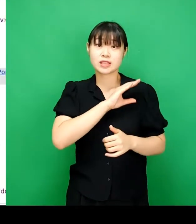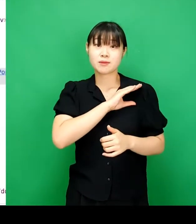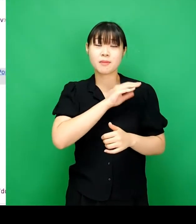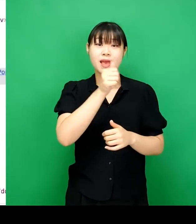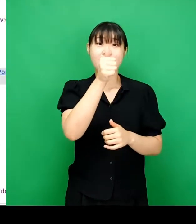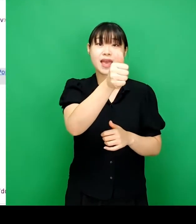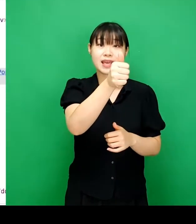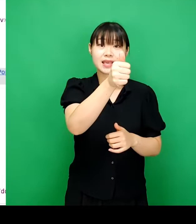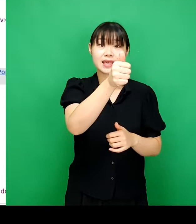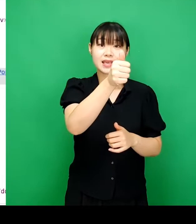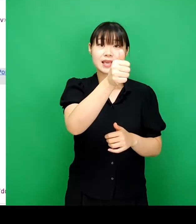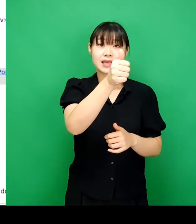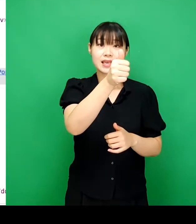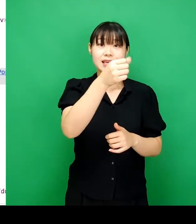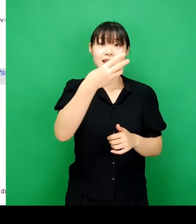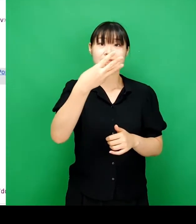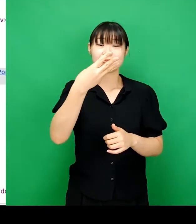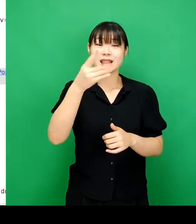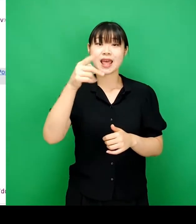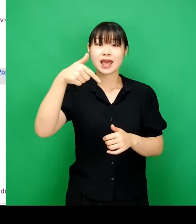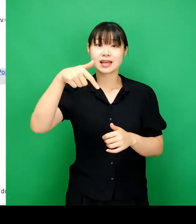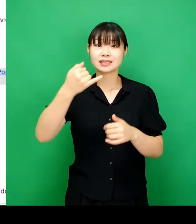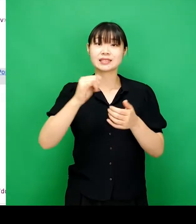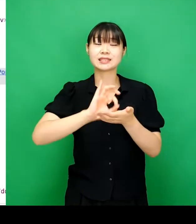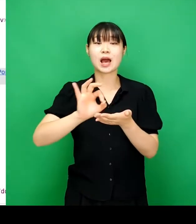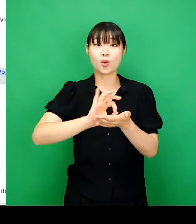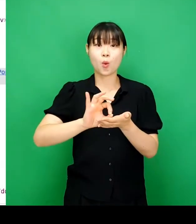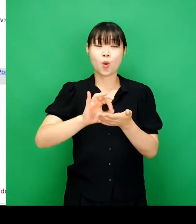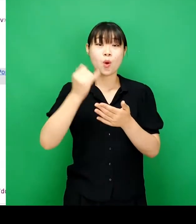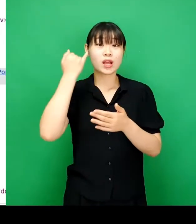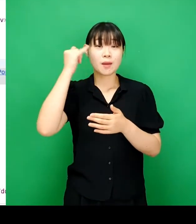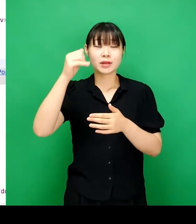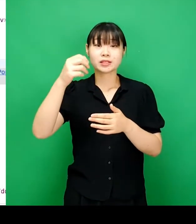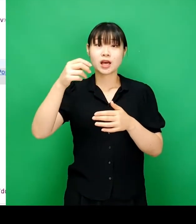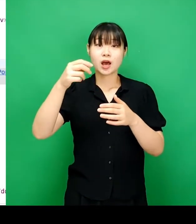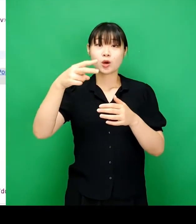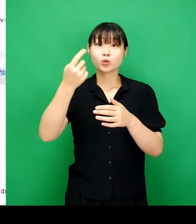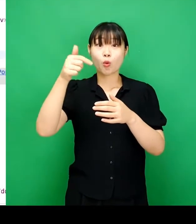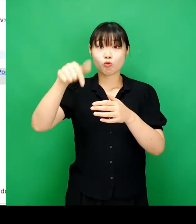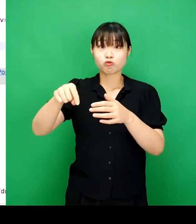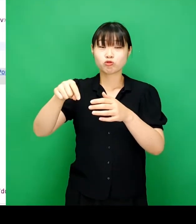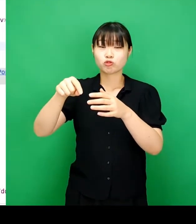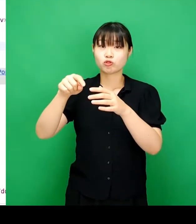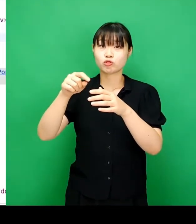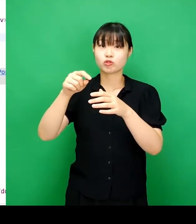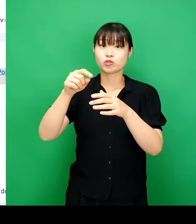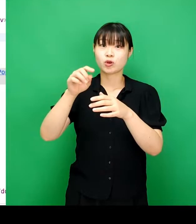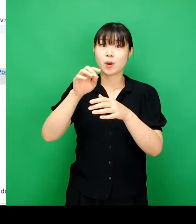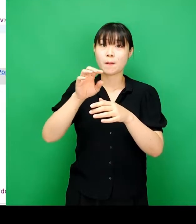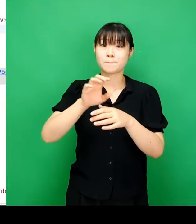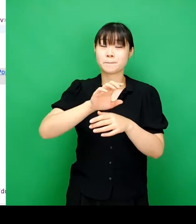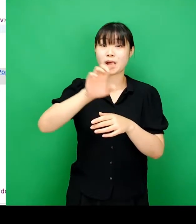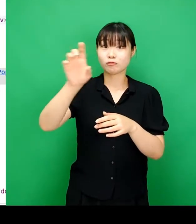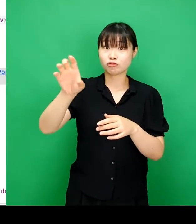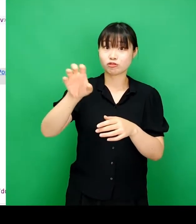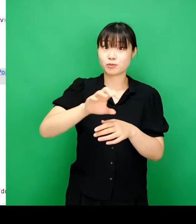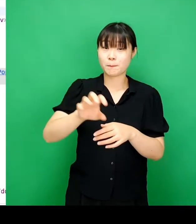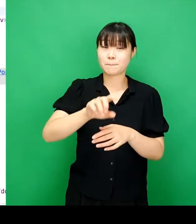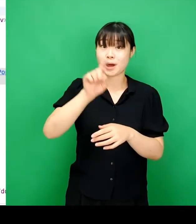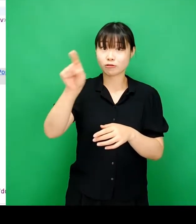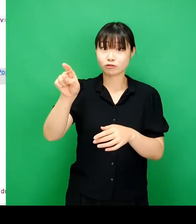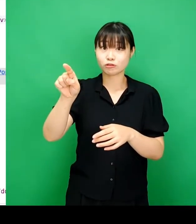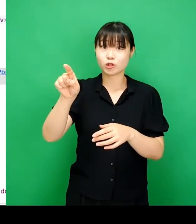국회의원 이름에는 A 태그가 사용됐다는 것을 알 수 있습니다. 개발자 도구창에서 태그들의